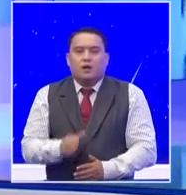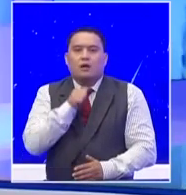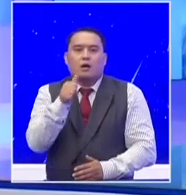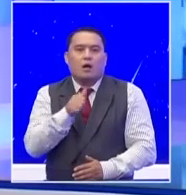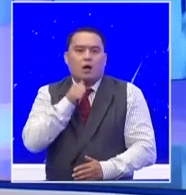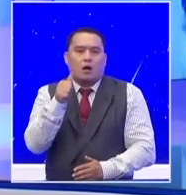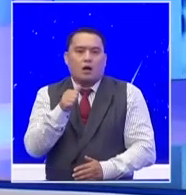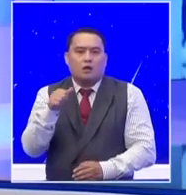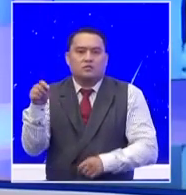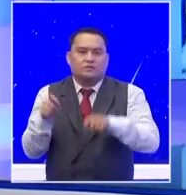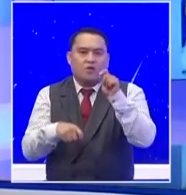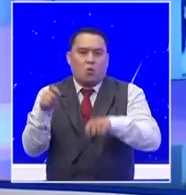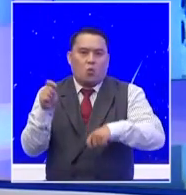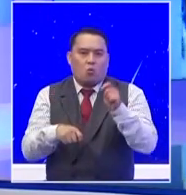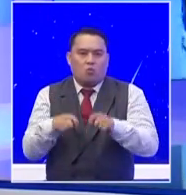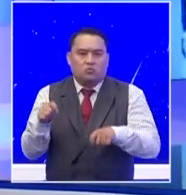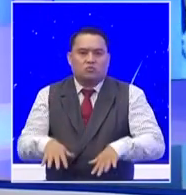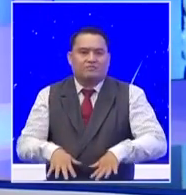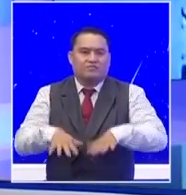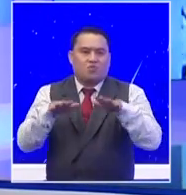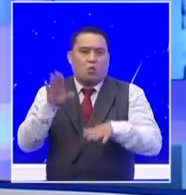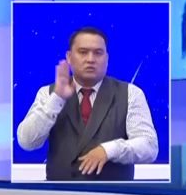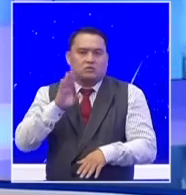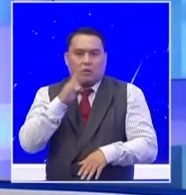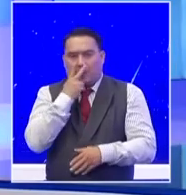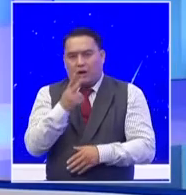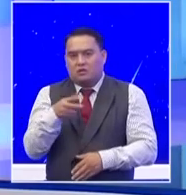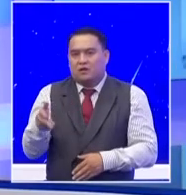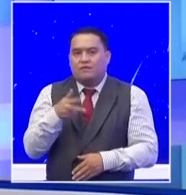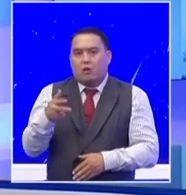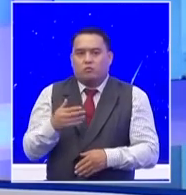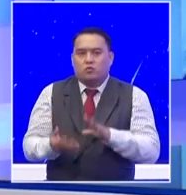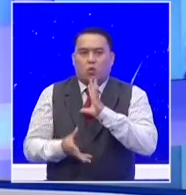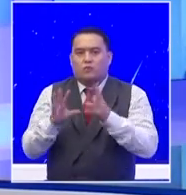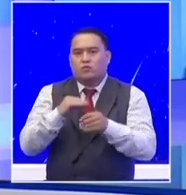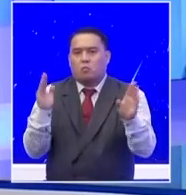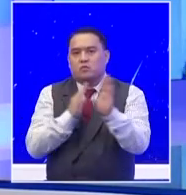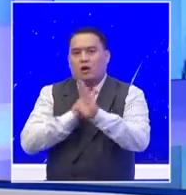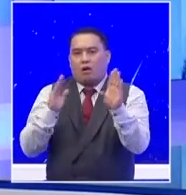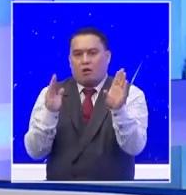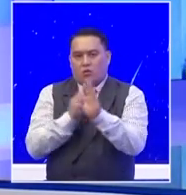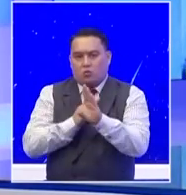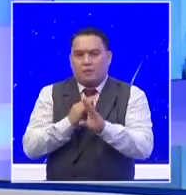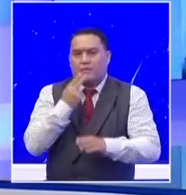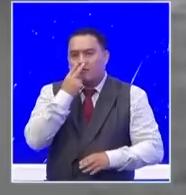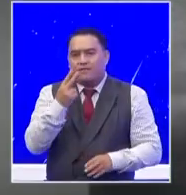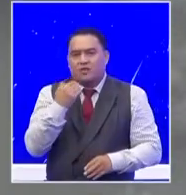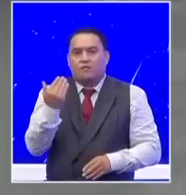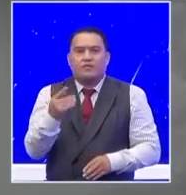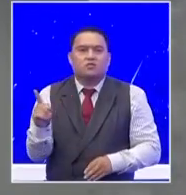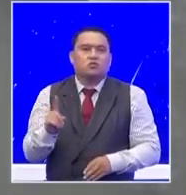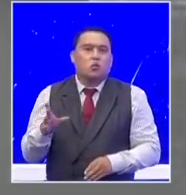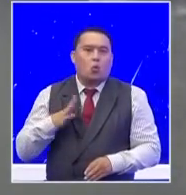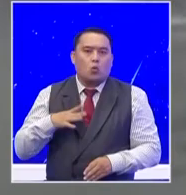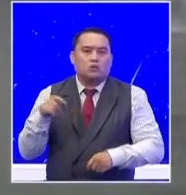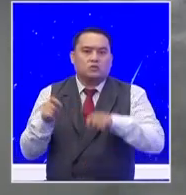Костанай затопил ливень с градом. Жители города поделились кадрами после последствий непогоды, передает Тенгри Ньюс КЗ. На кадрах видно,